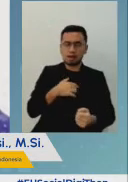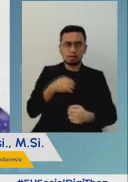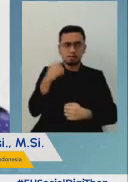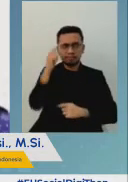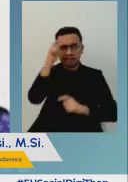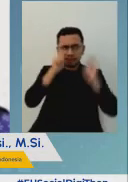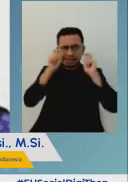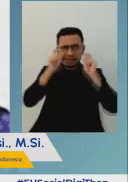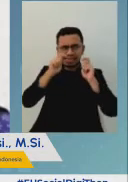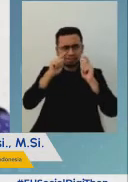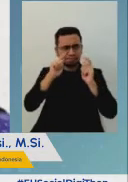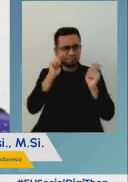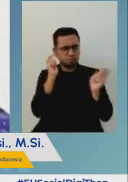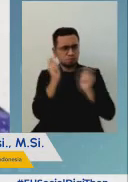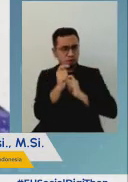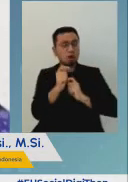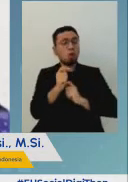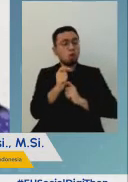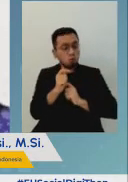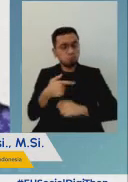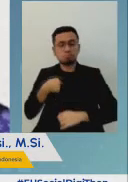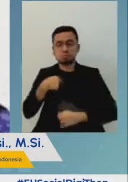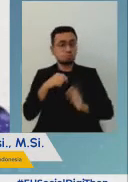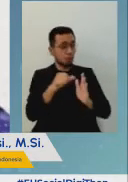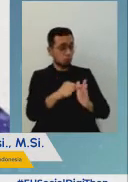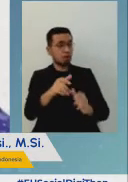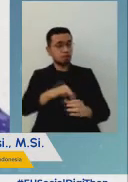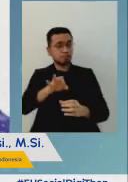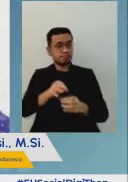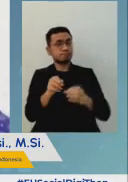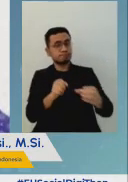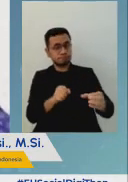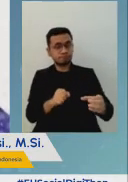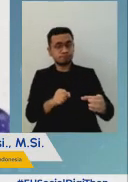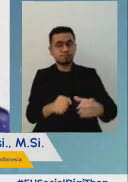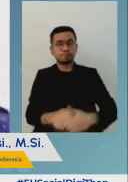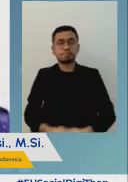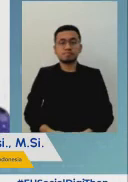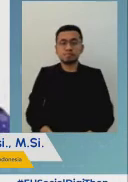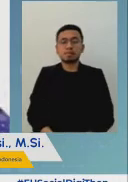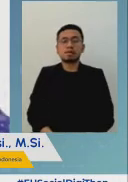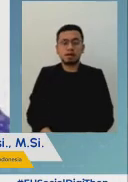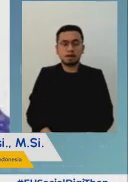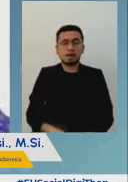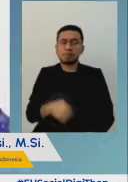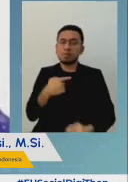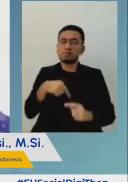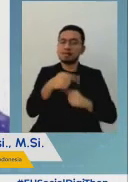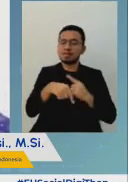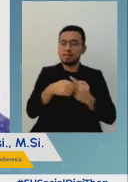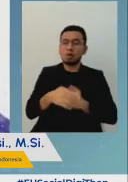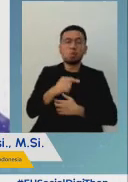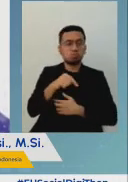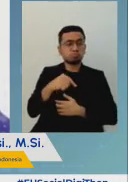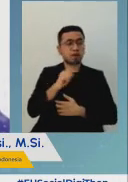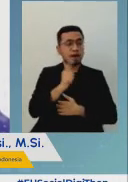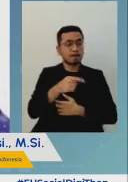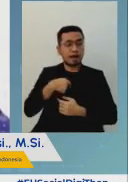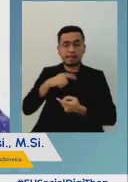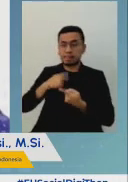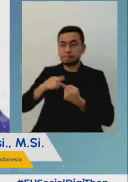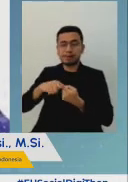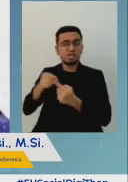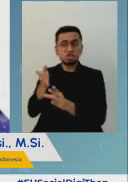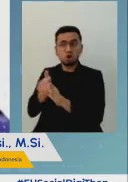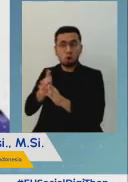menyampaikan, misalnya, Bunda punya nih teman psikolog kalau mau cerita-cerita, kamu mau nggak cerita? Ya